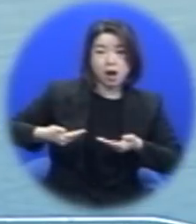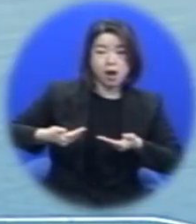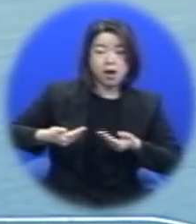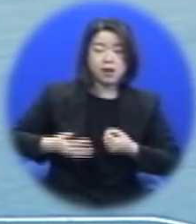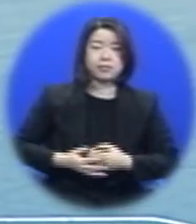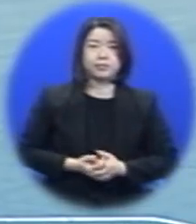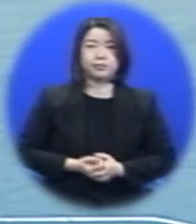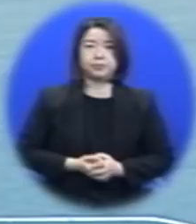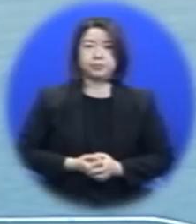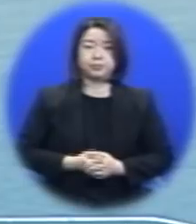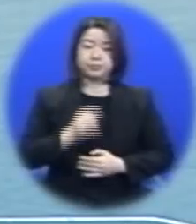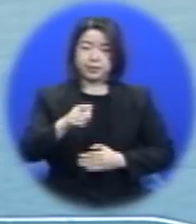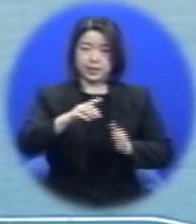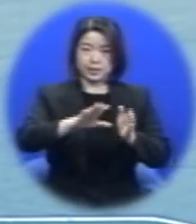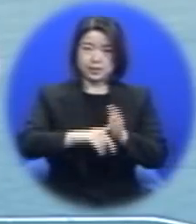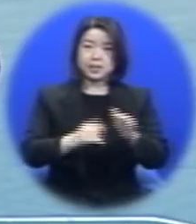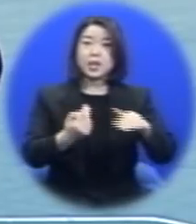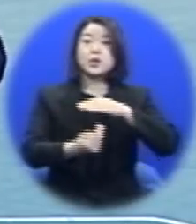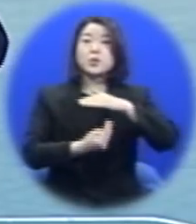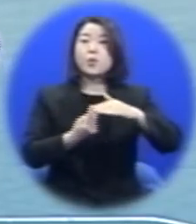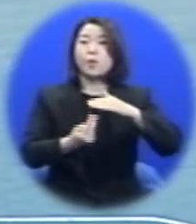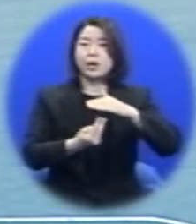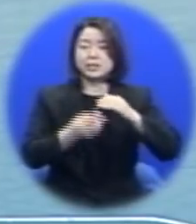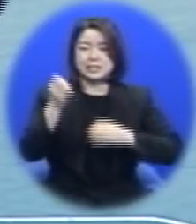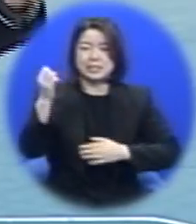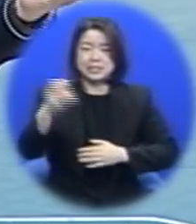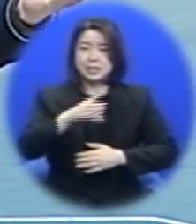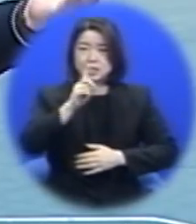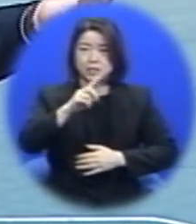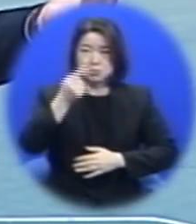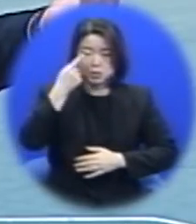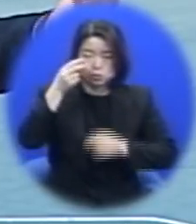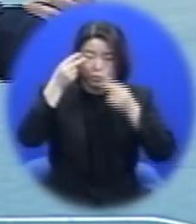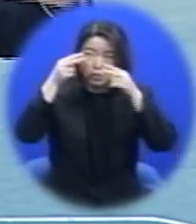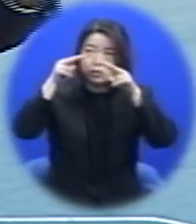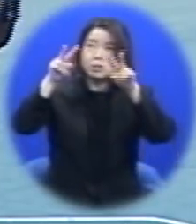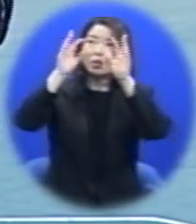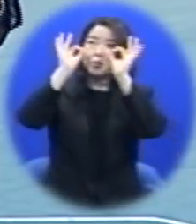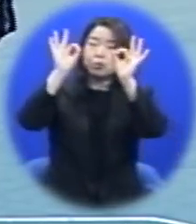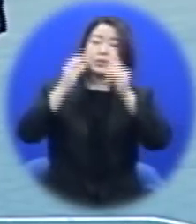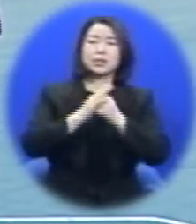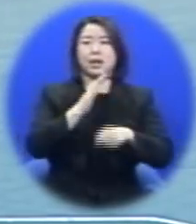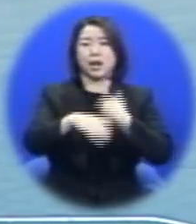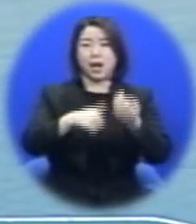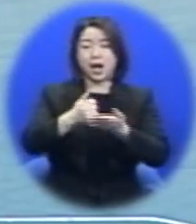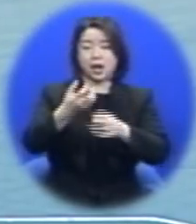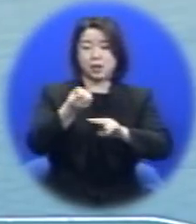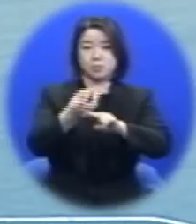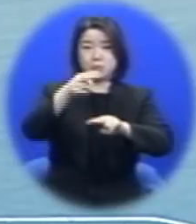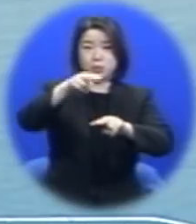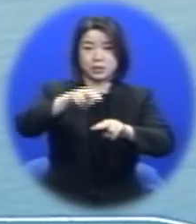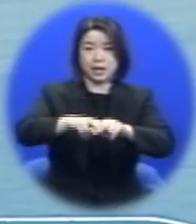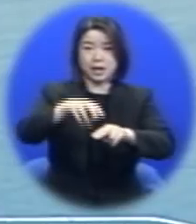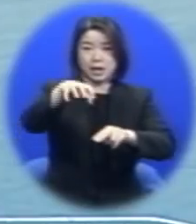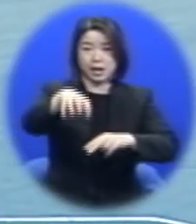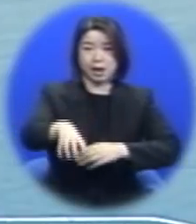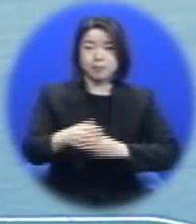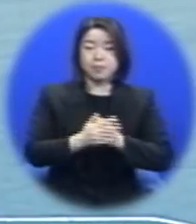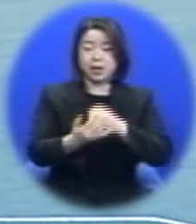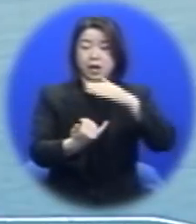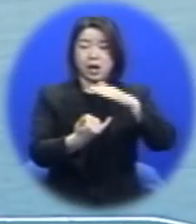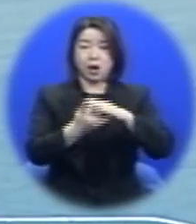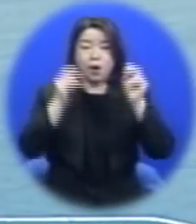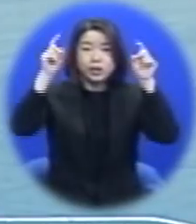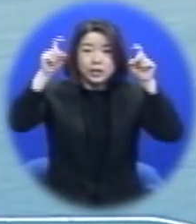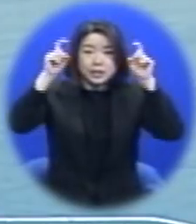합니다. 그때 요한이 다시 한번 눈을 들어보니까 하나님의 보좌 앞에 어린 양이